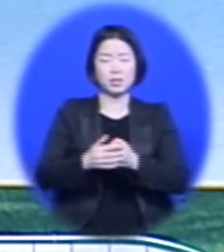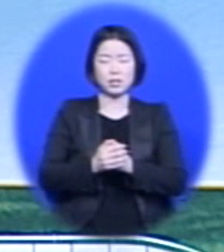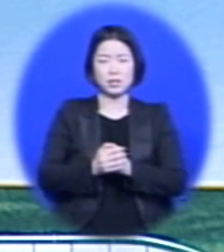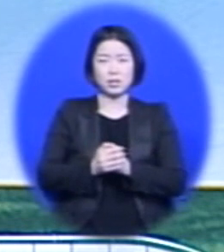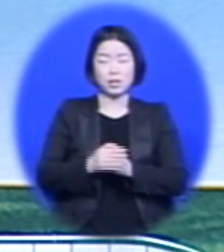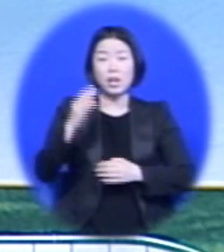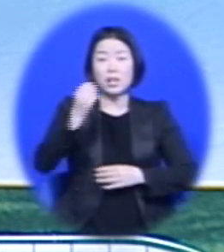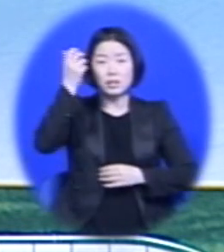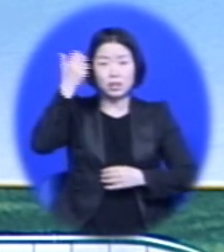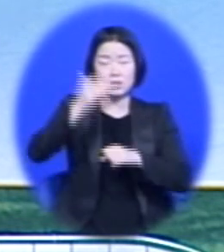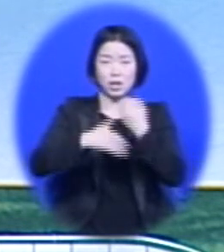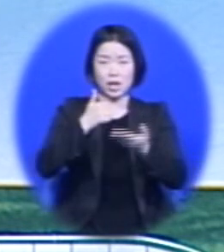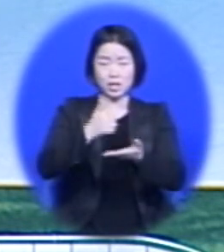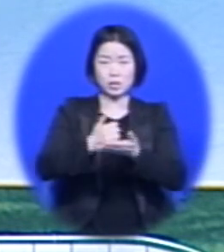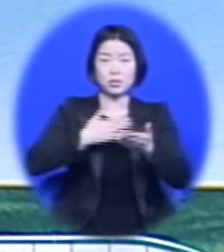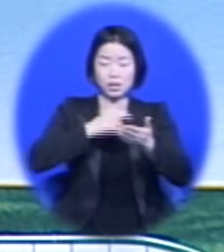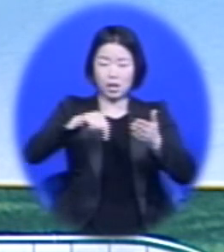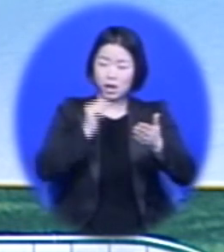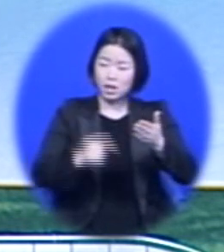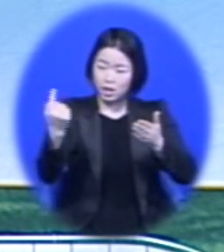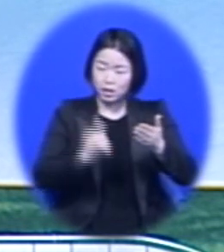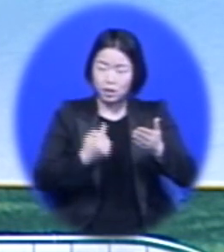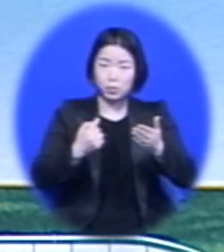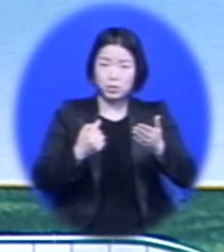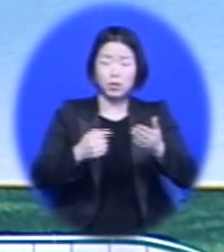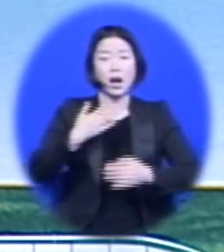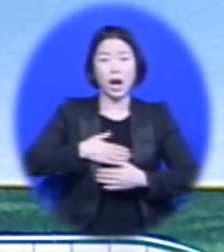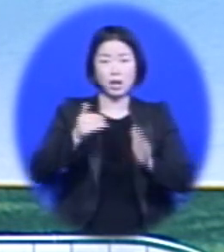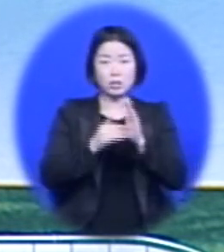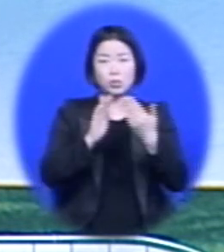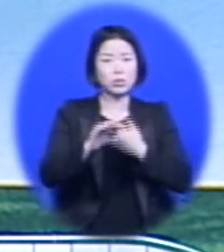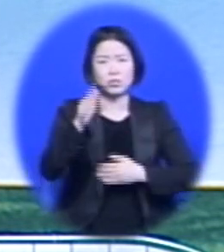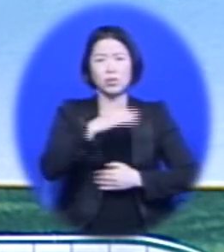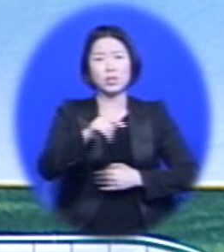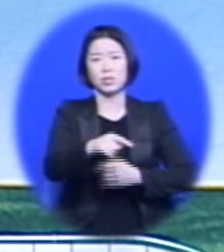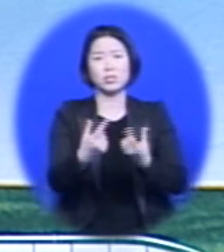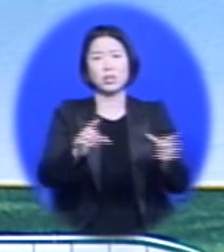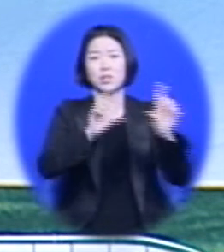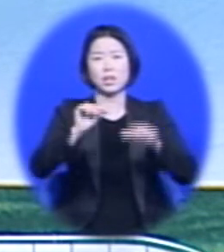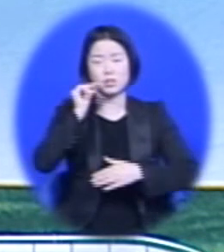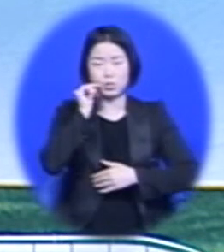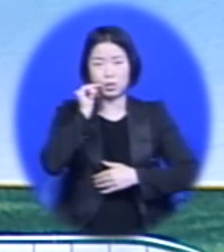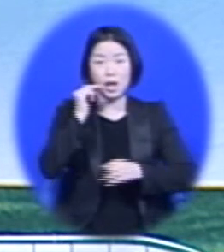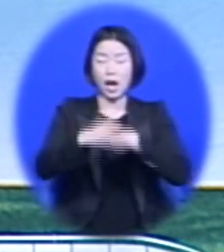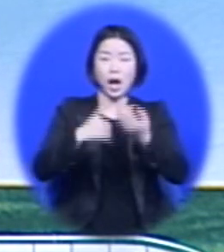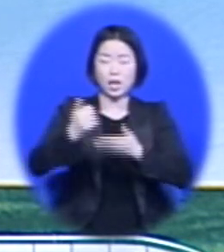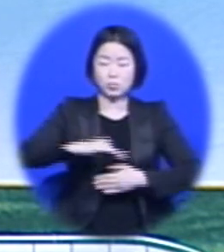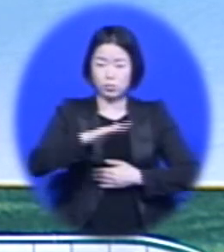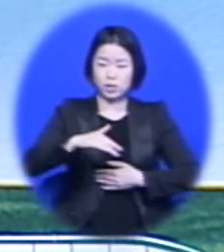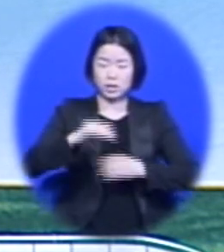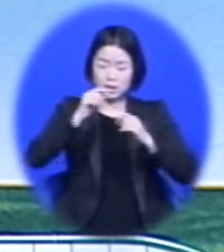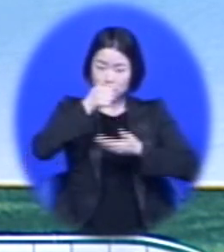성령 하나님께서 내 안에 계신 것을 알고 나면 절대로 그렇게 할 수가 없습니다. 하나님은 우리를 정죄하지